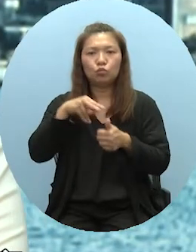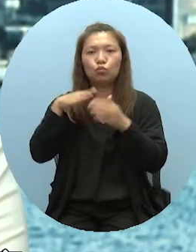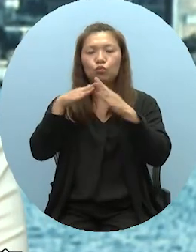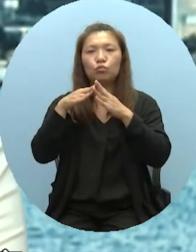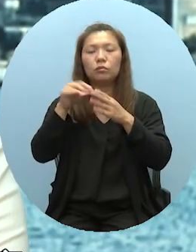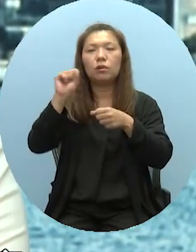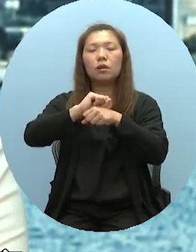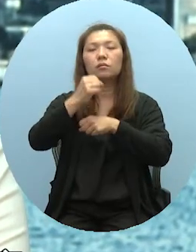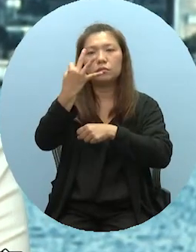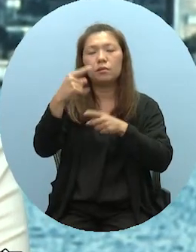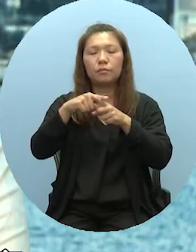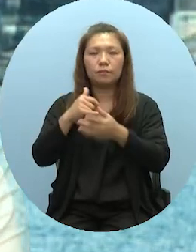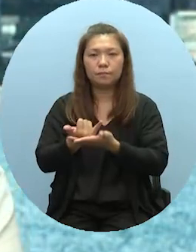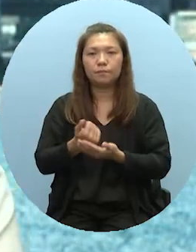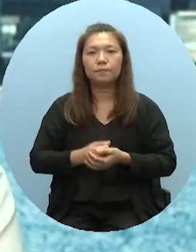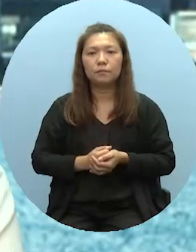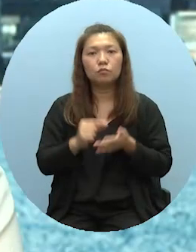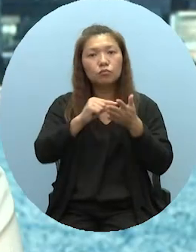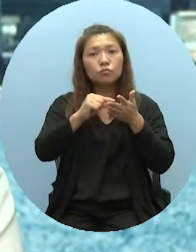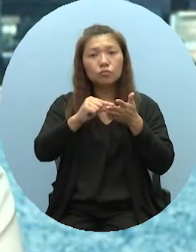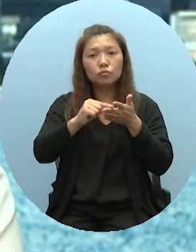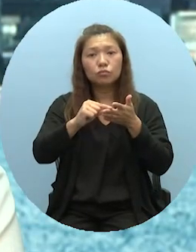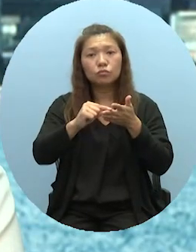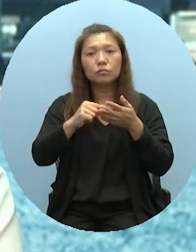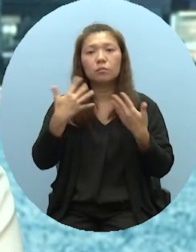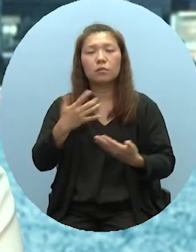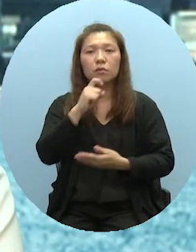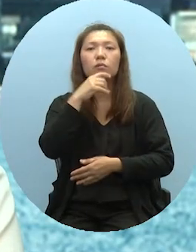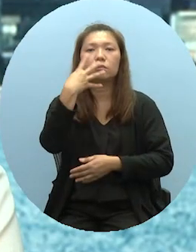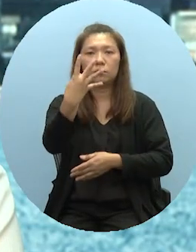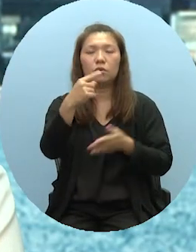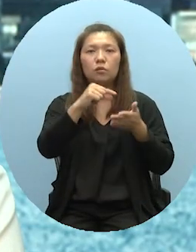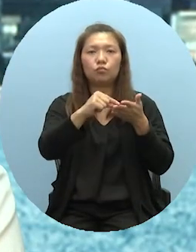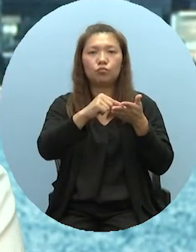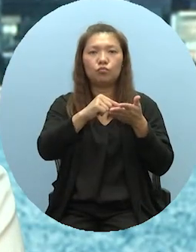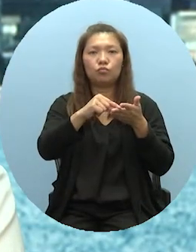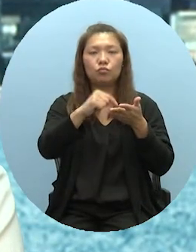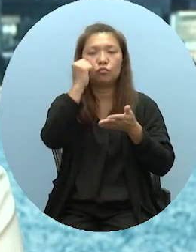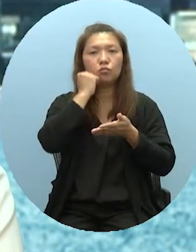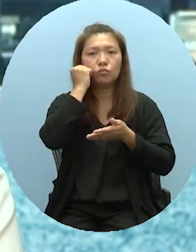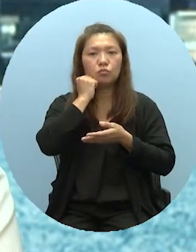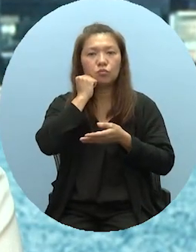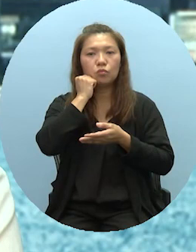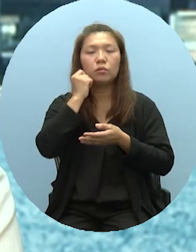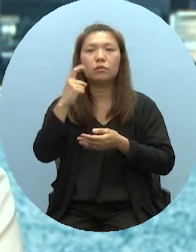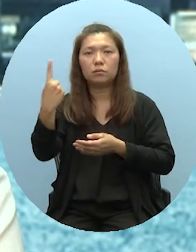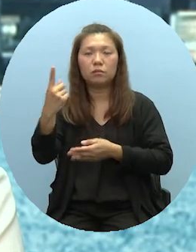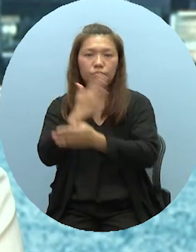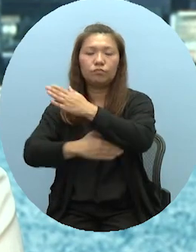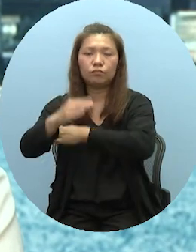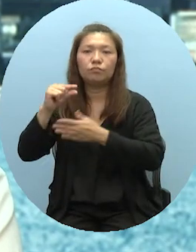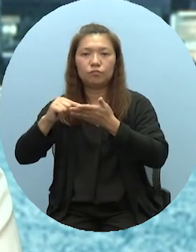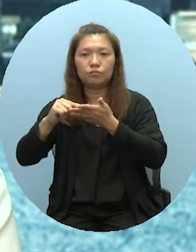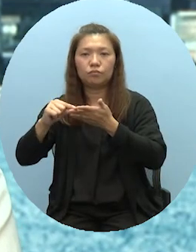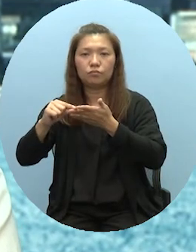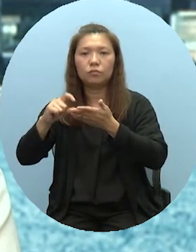呈报咗3宗死亡个案。喺院舍嚟讲咧，我哋今日就系有4宗老人院舍同埋一宗残疾院舍